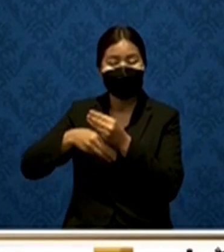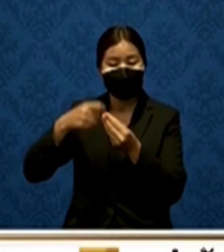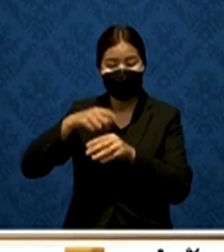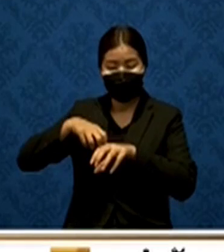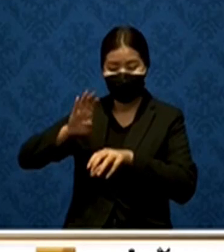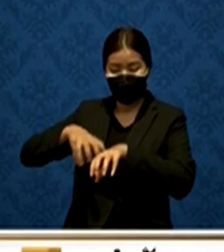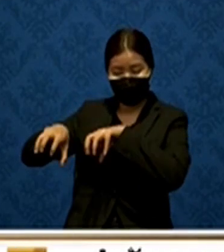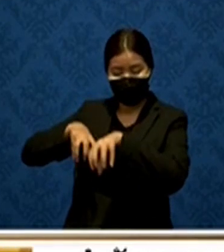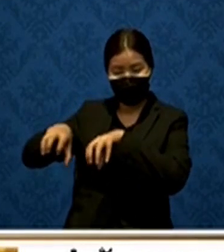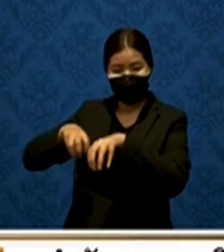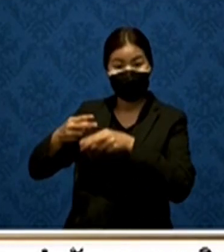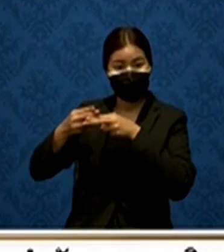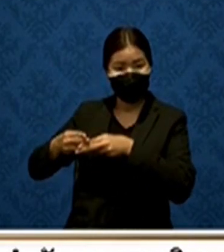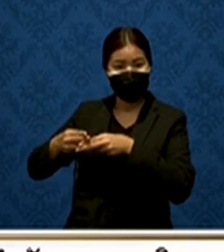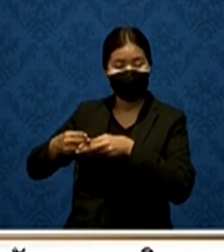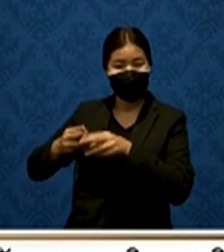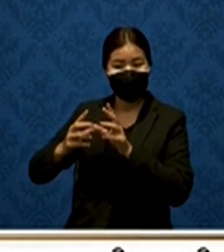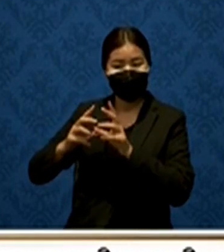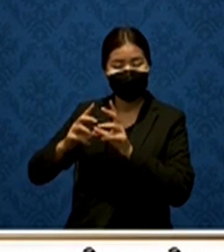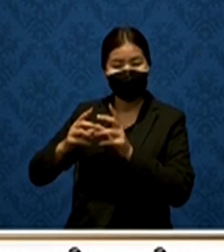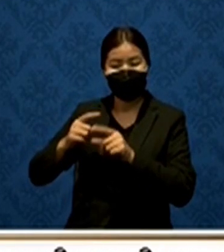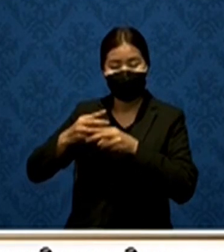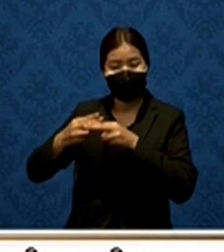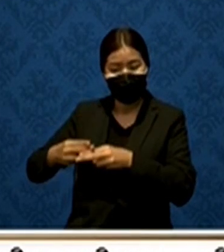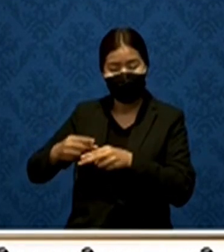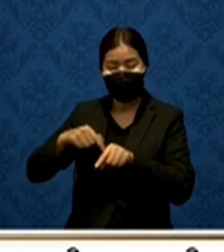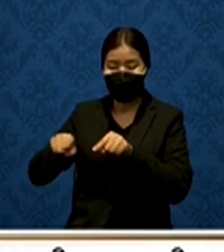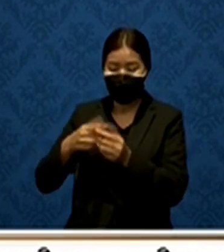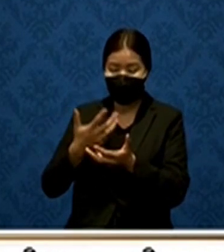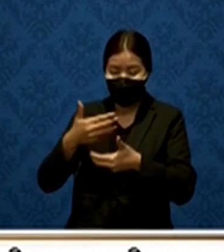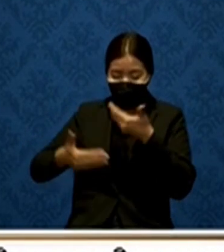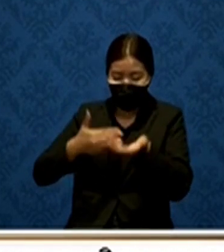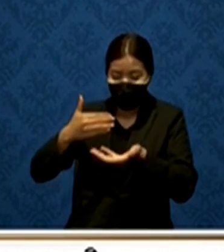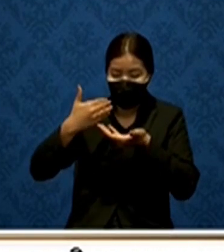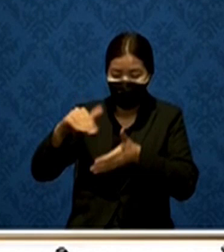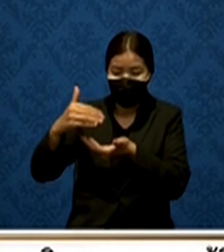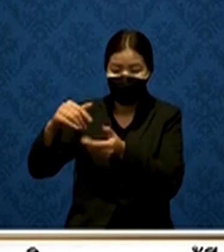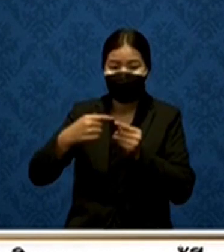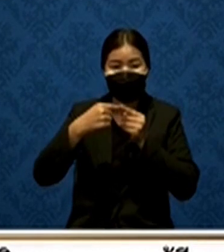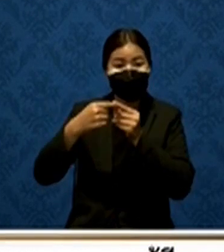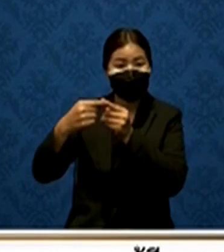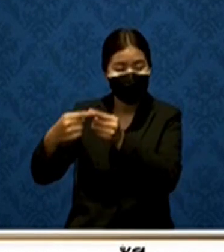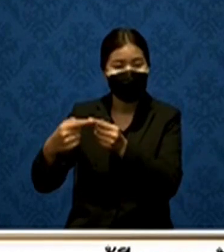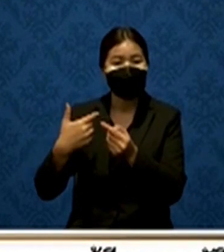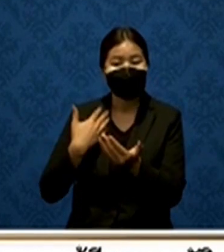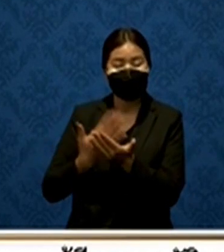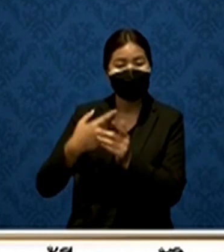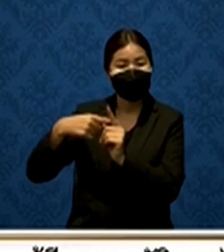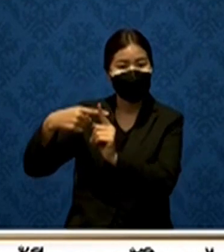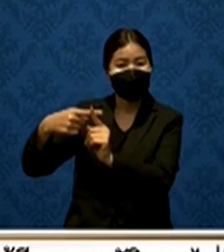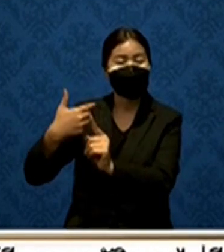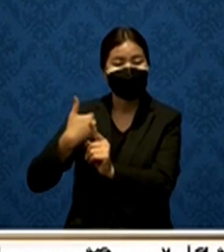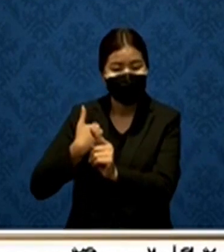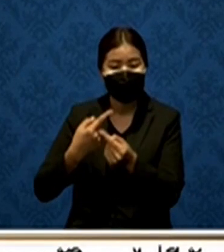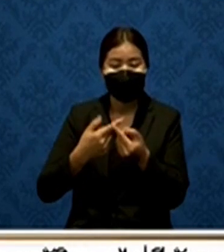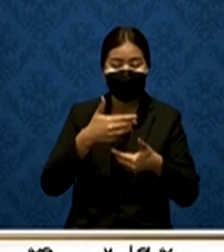ภายในของเขาเรื่องราคาแต่ละทอดจากโงงานไปถงผู้ขายส่ง ไปจดถึงอาวเล็ตห้างสัผิน